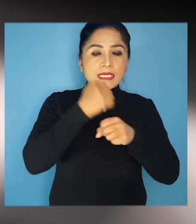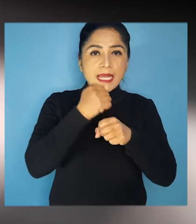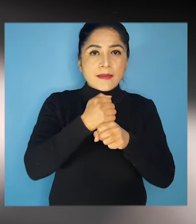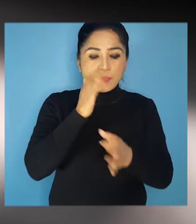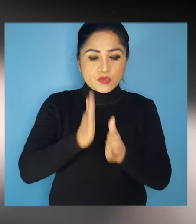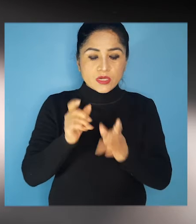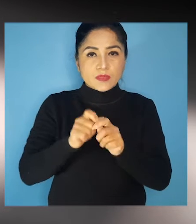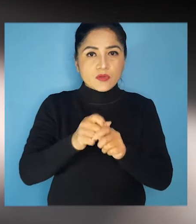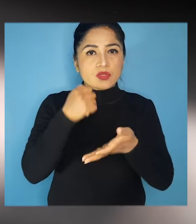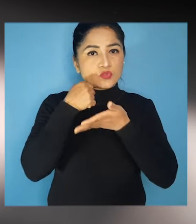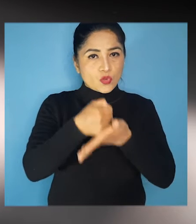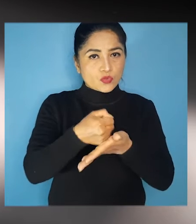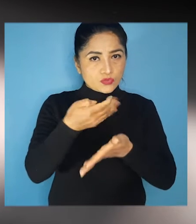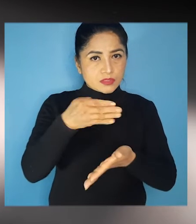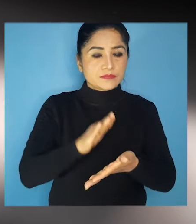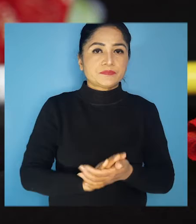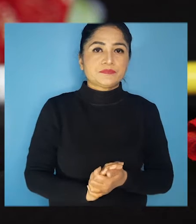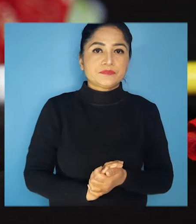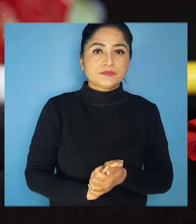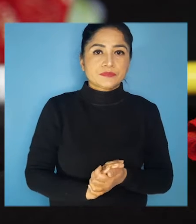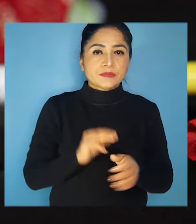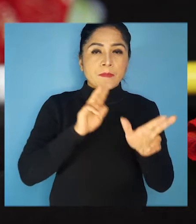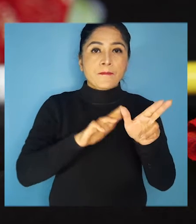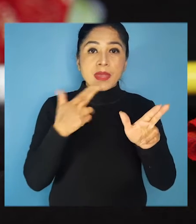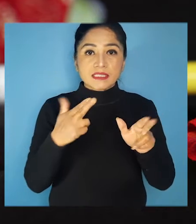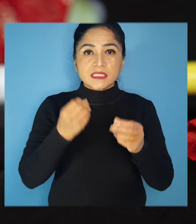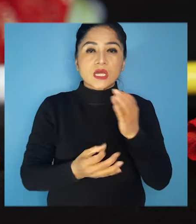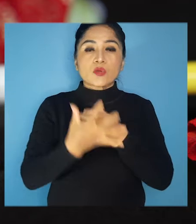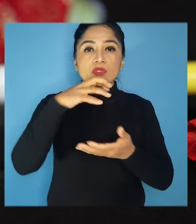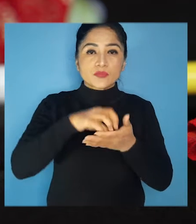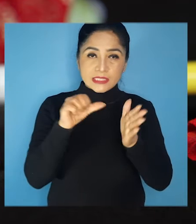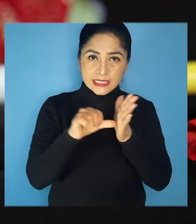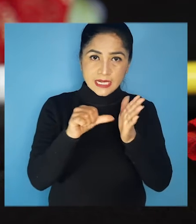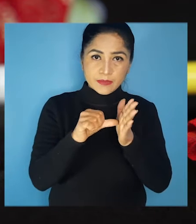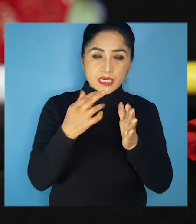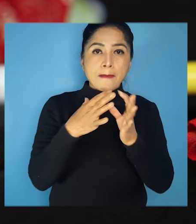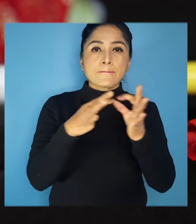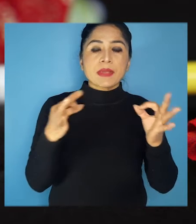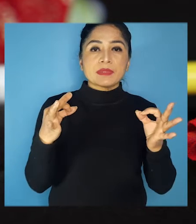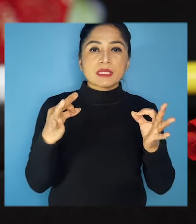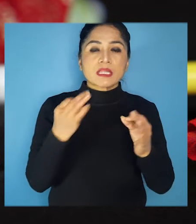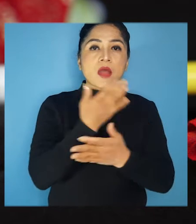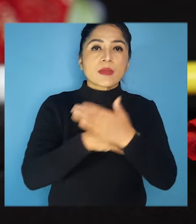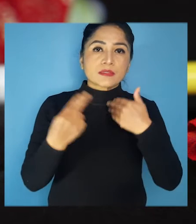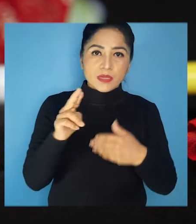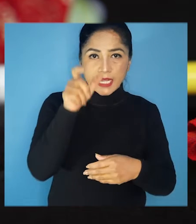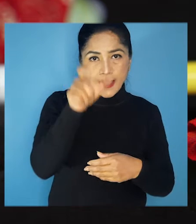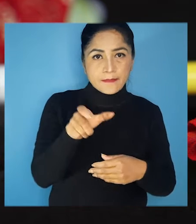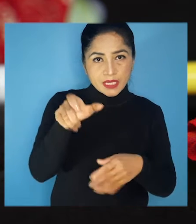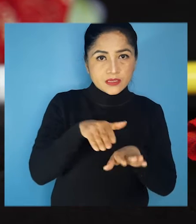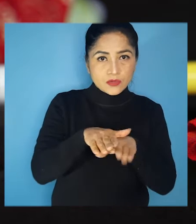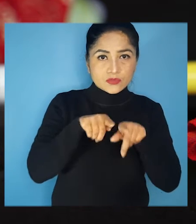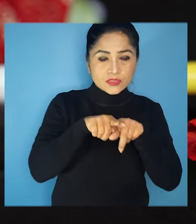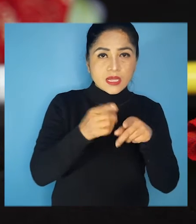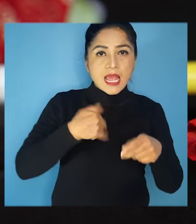बनाउन मद्दत गर्दछ। म्याग्दी र उदयपुर जिल्लामा रहेका अनि विभिन्न किसिमका अपङ्गता भएका